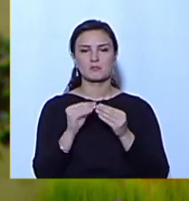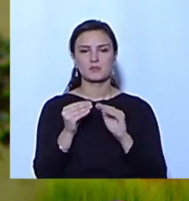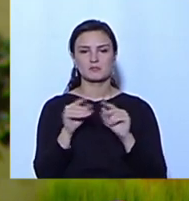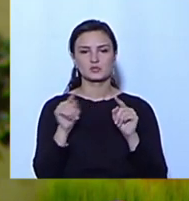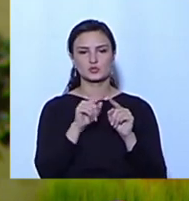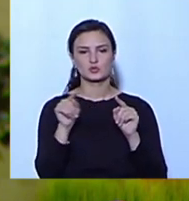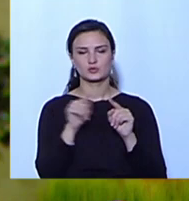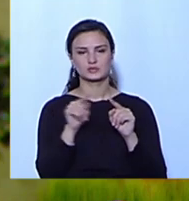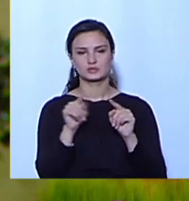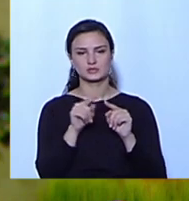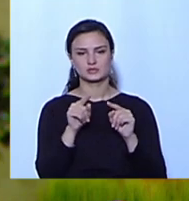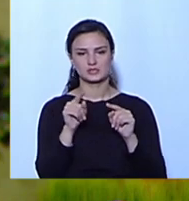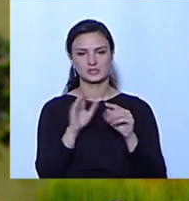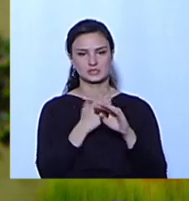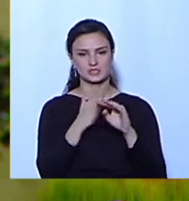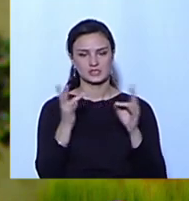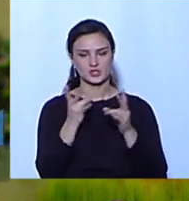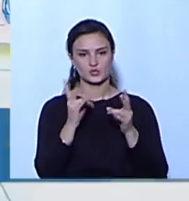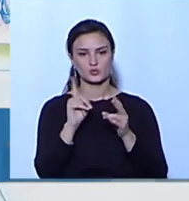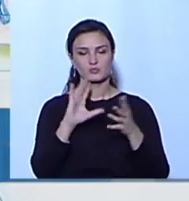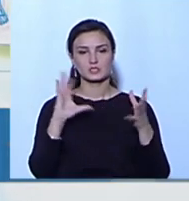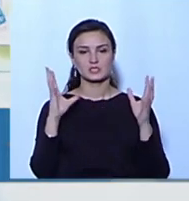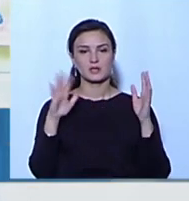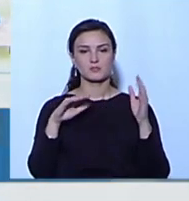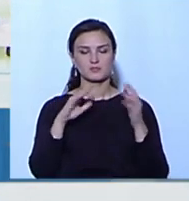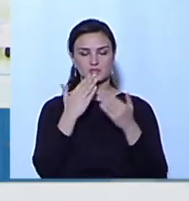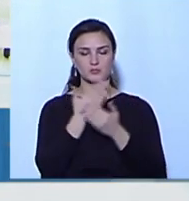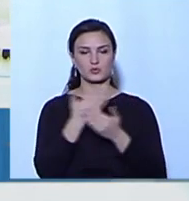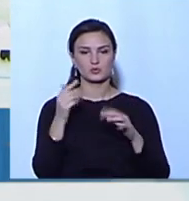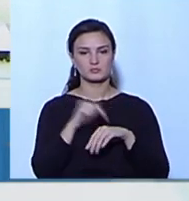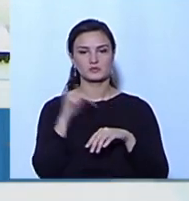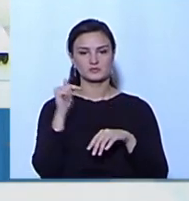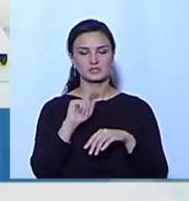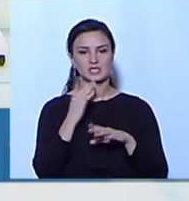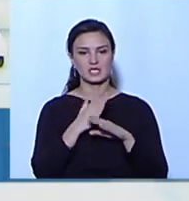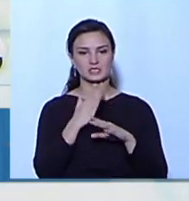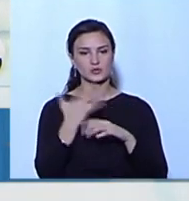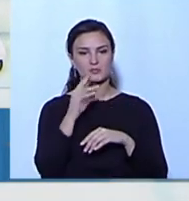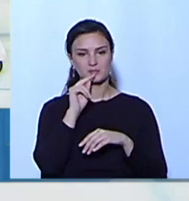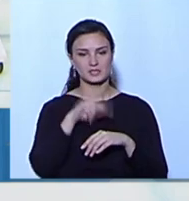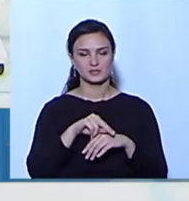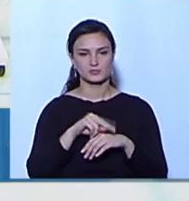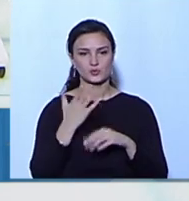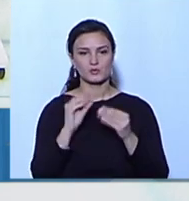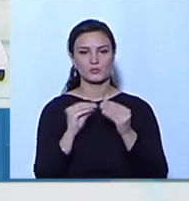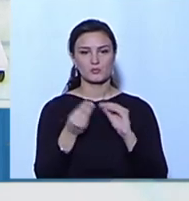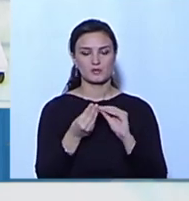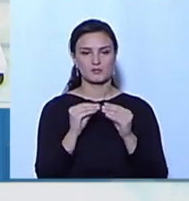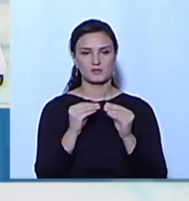შორის დიფერენცირებაა საჭირო იმისათვის, რომ საბოლოოდ მიხვდეთ რა არის ბრალდებული, რომელი